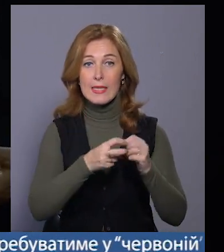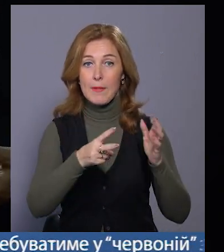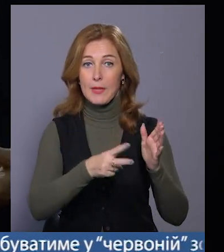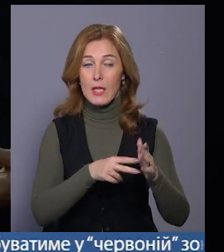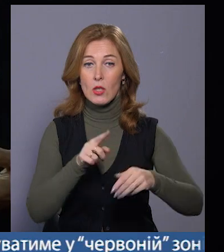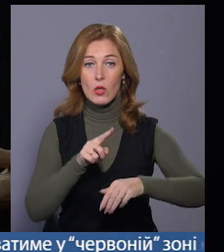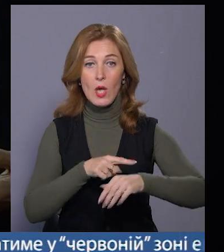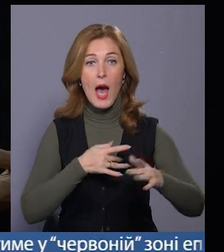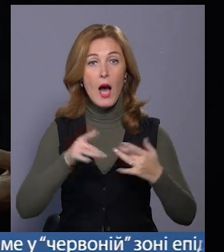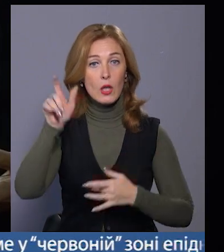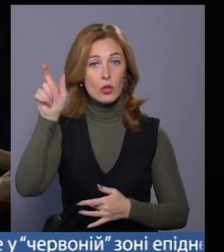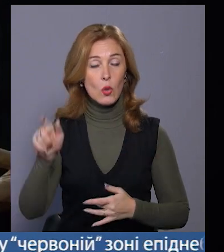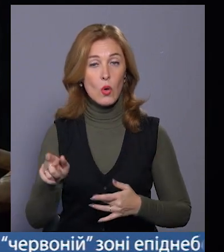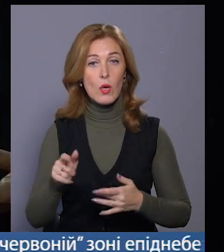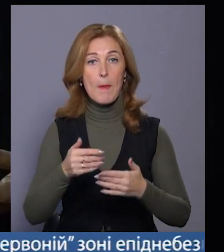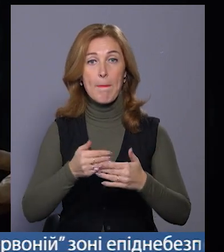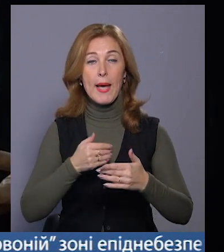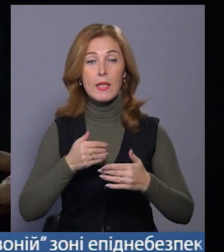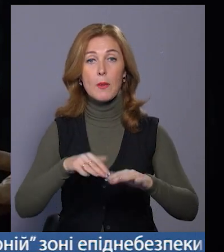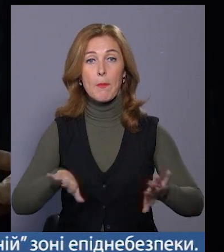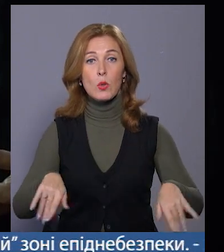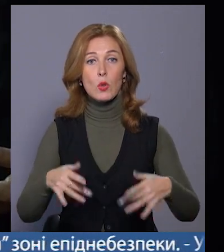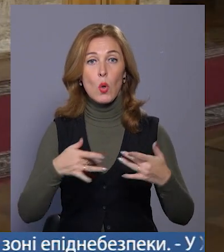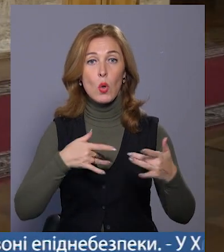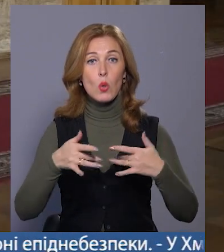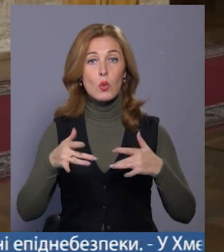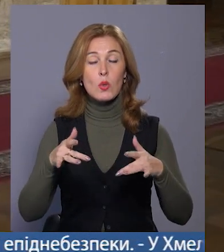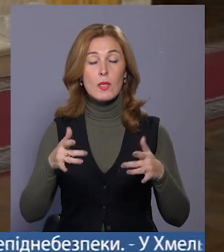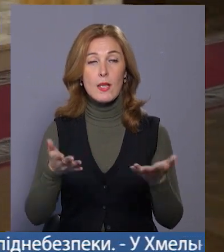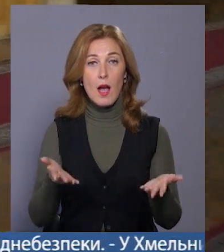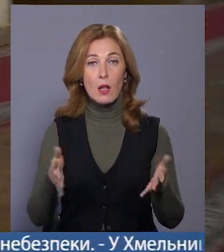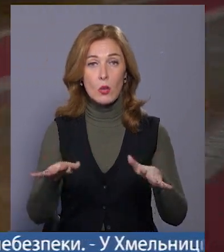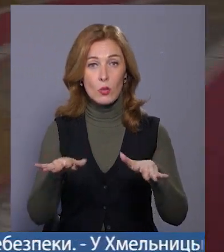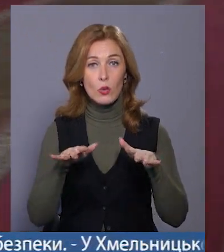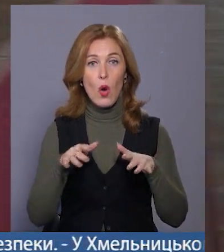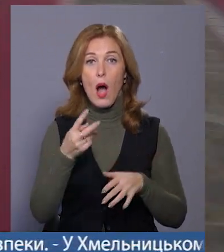актори виходитимуть на сцену перед порожньою глядацькою залою. Глядачі ж